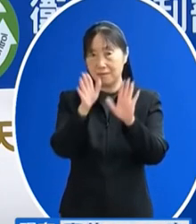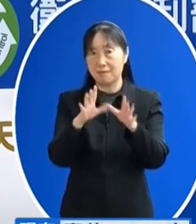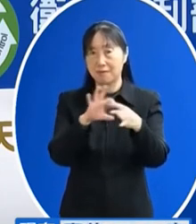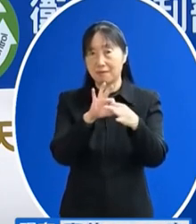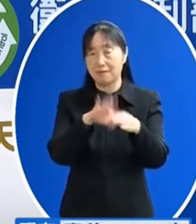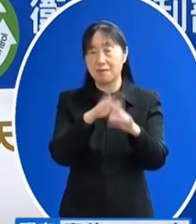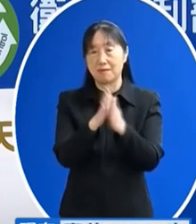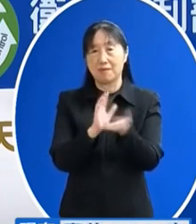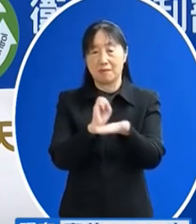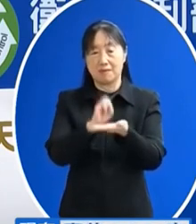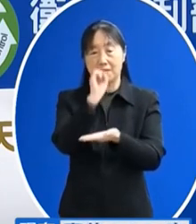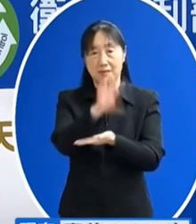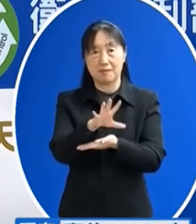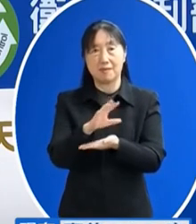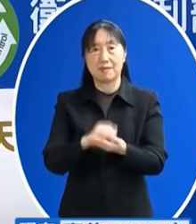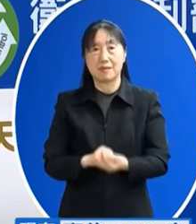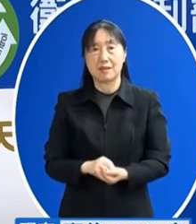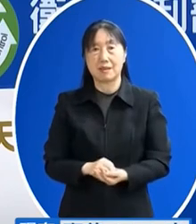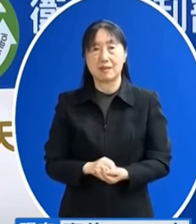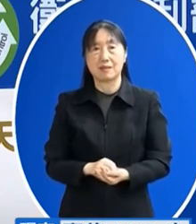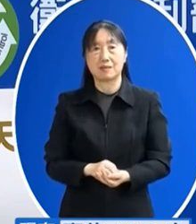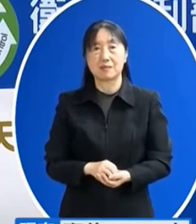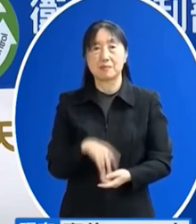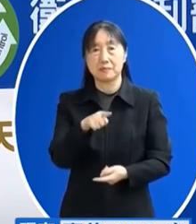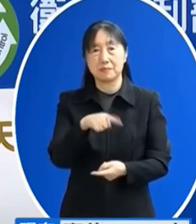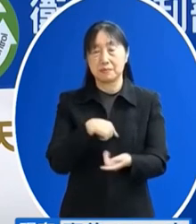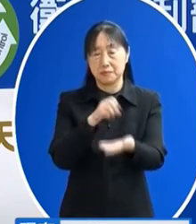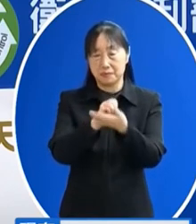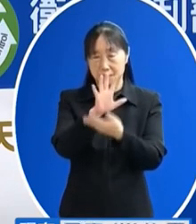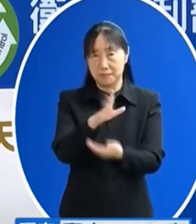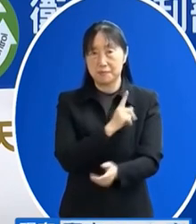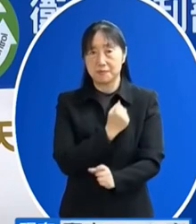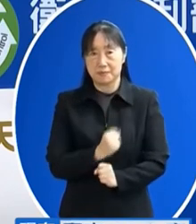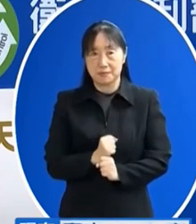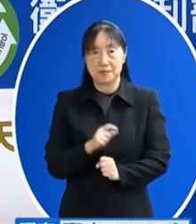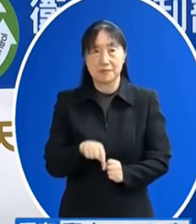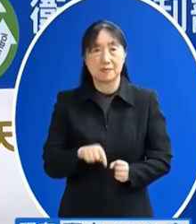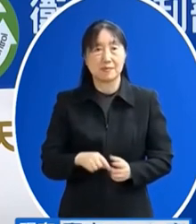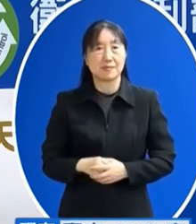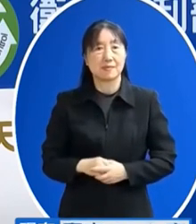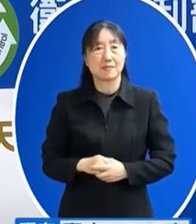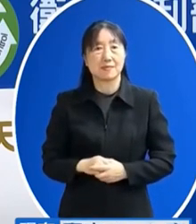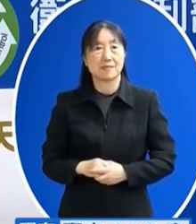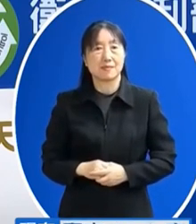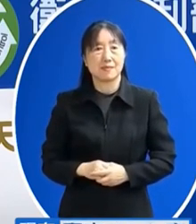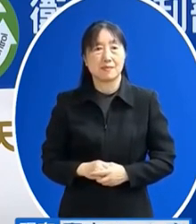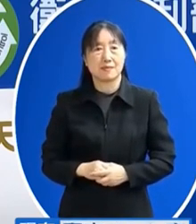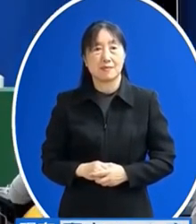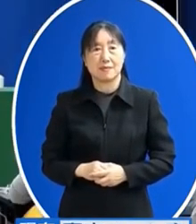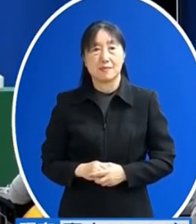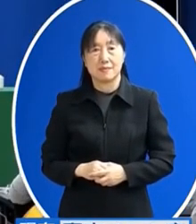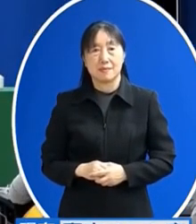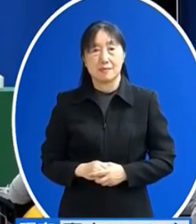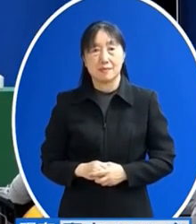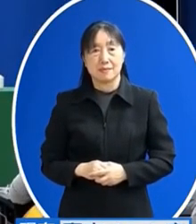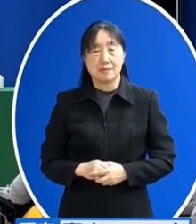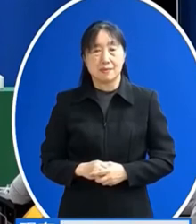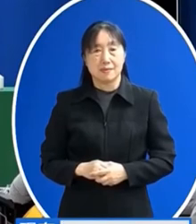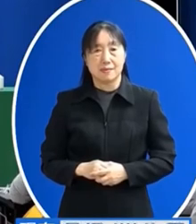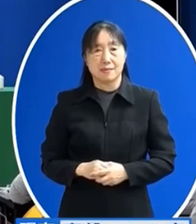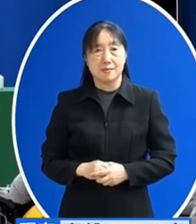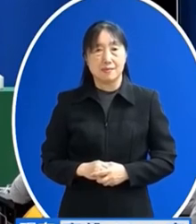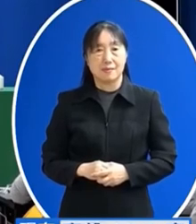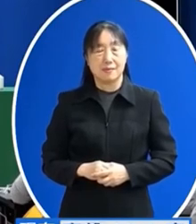本中心来做哈报告或提供资料给我们这样子。 今天新增了三例境外移入个案，分别是从美国、日本、菲